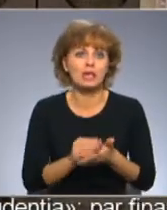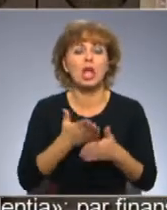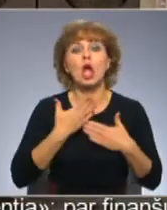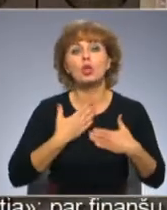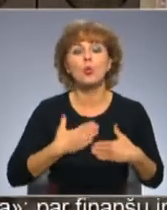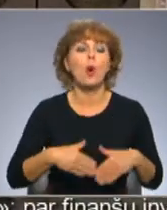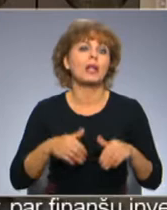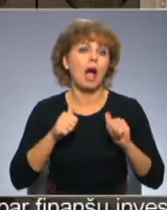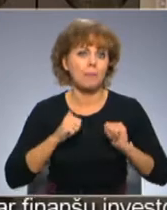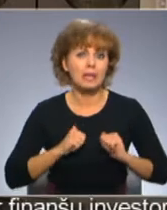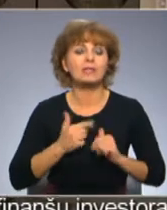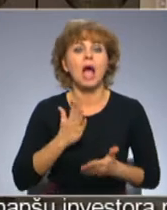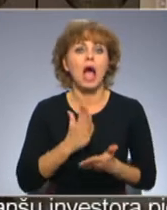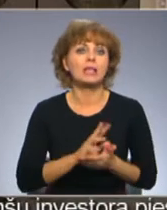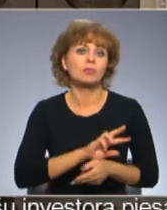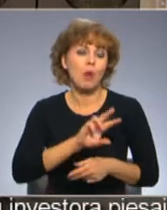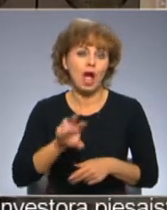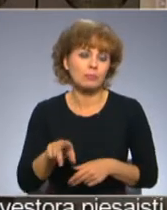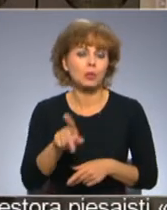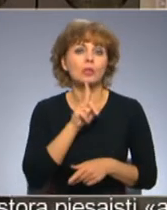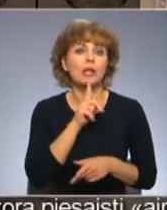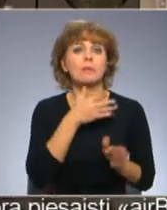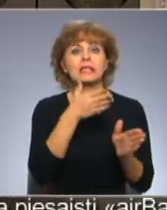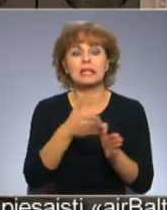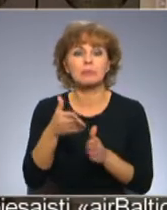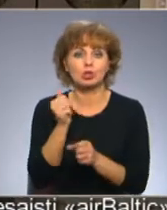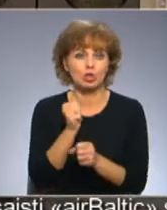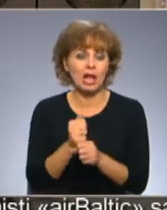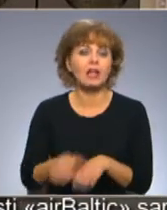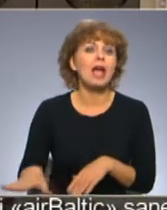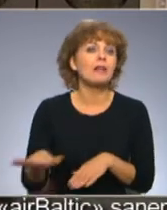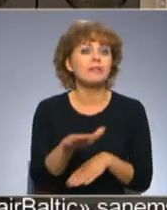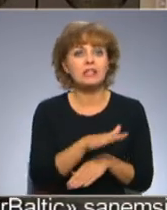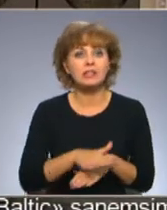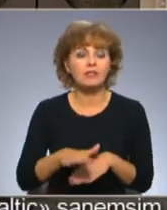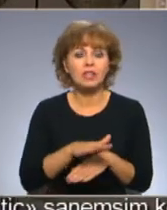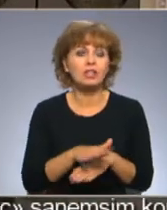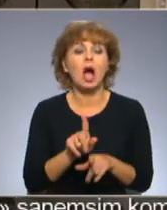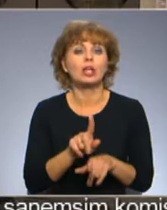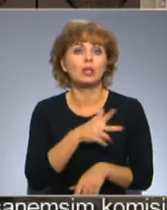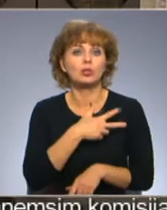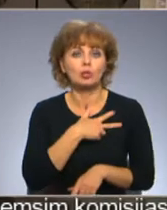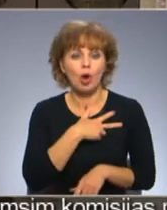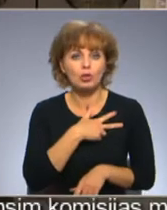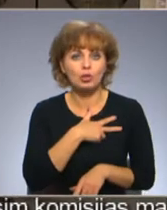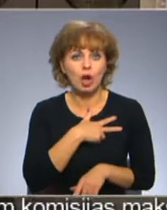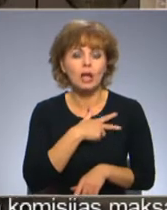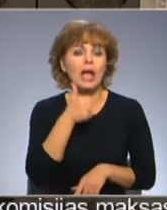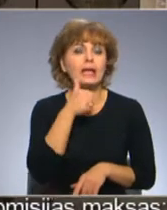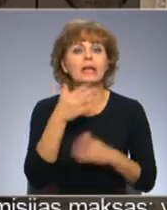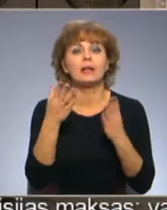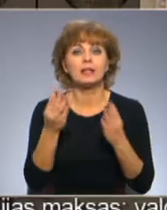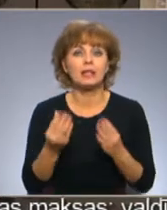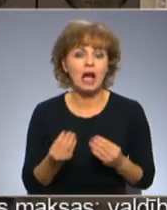ļoti apmierināts, ka es esmu atnācis strādāt uz Liepājas slimnīcu. Man tiešām bija visa vide teiksim, gan sociālā, gan ikdienas,